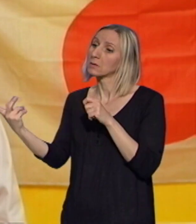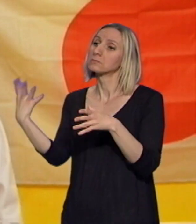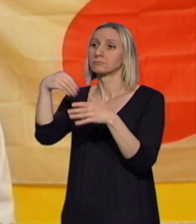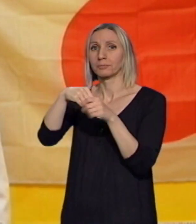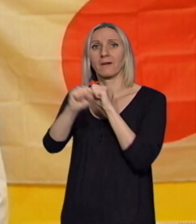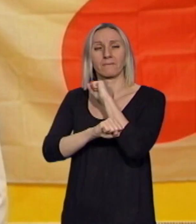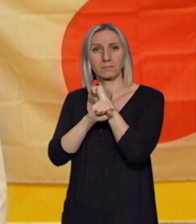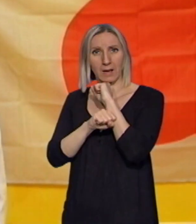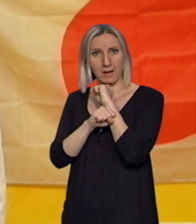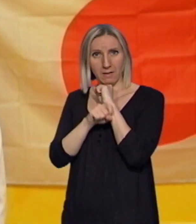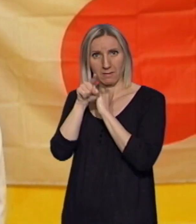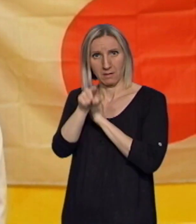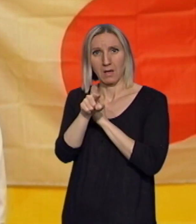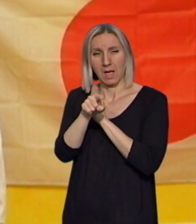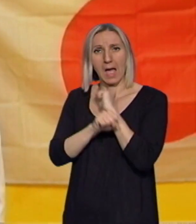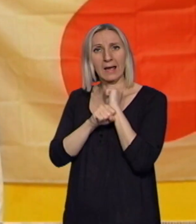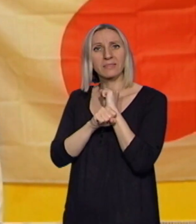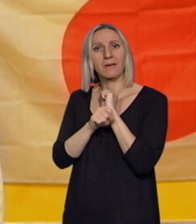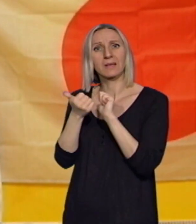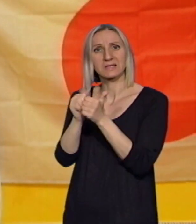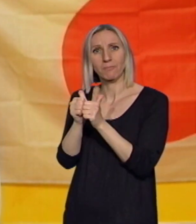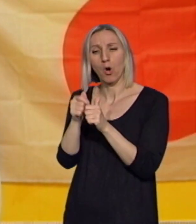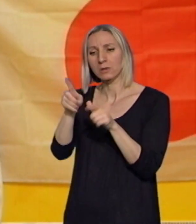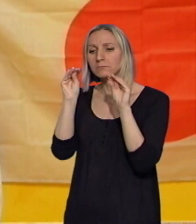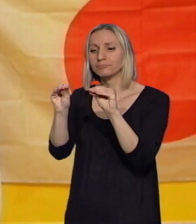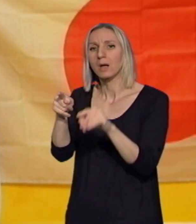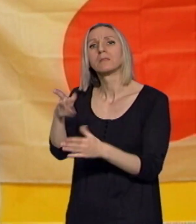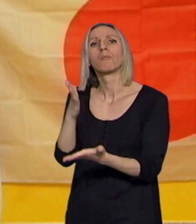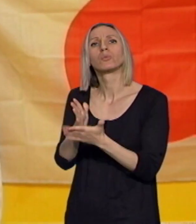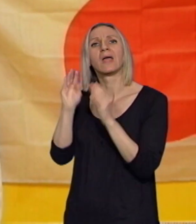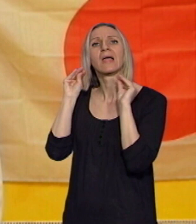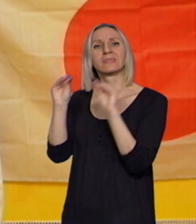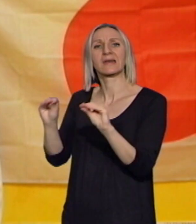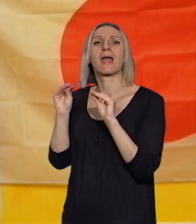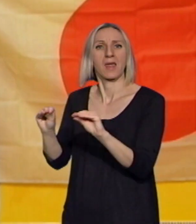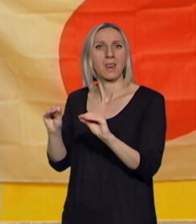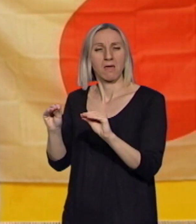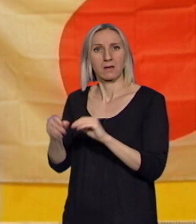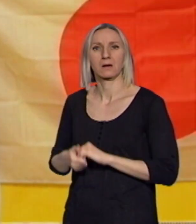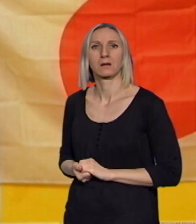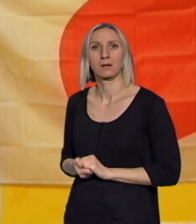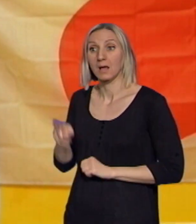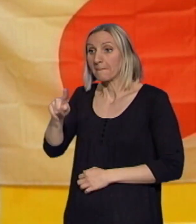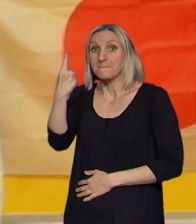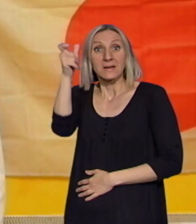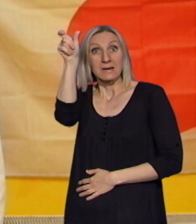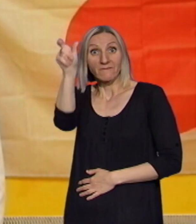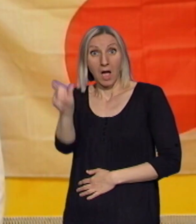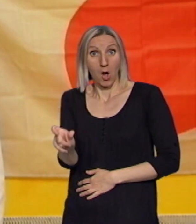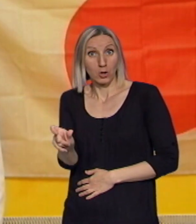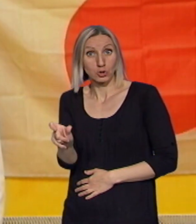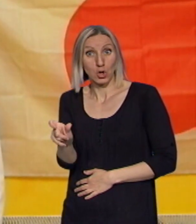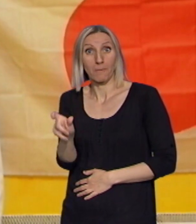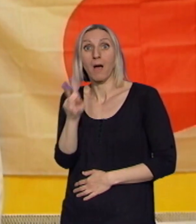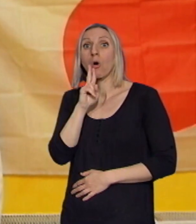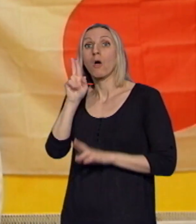akademiji ovdje u Beogradu, da se školuje za trenera. I ona je prva osoba sa